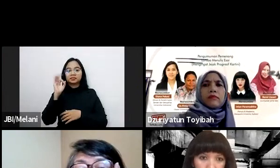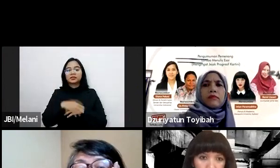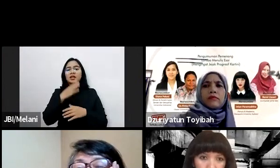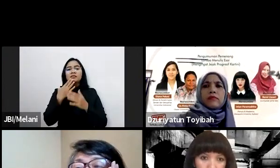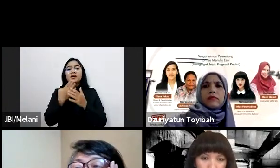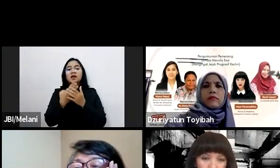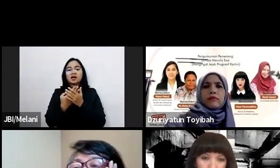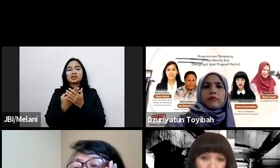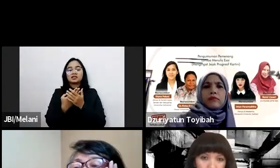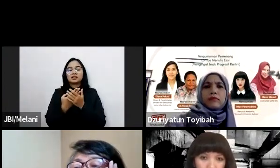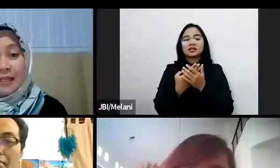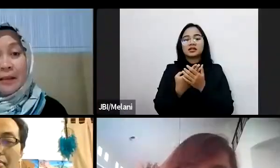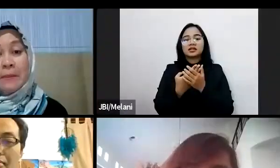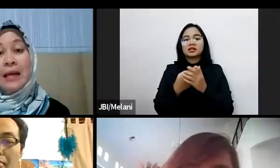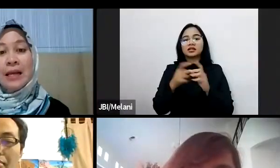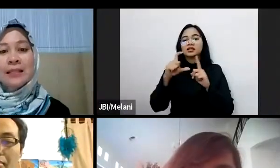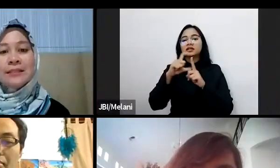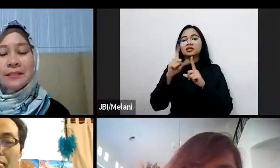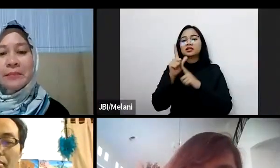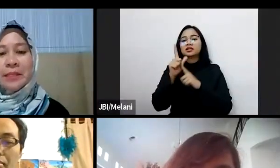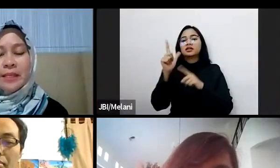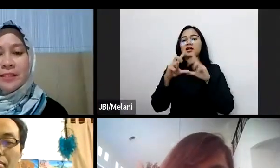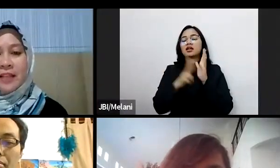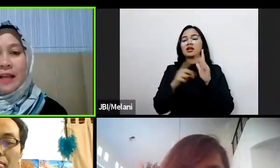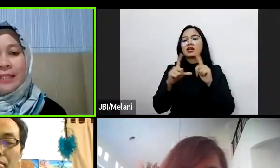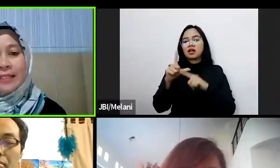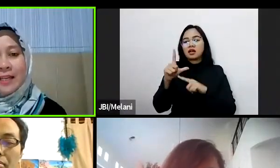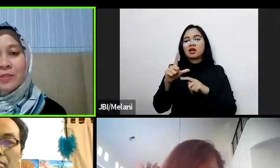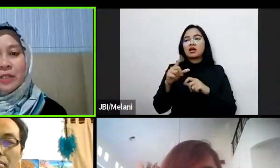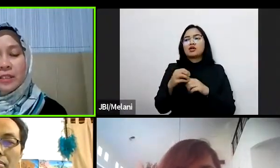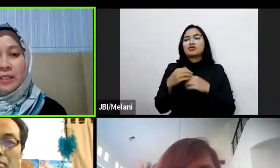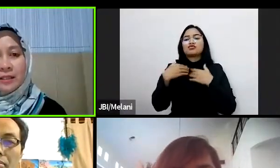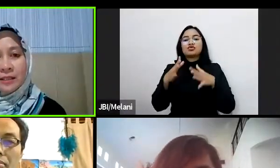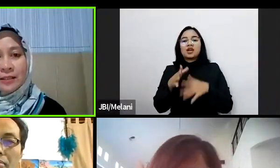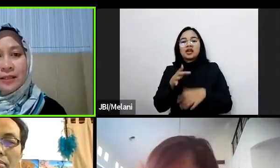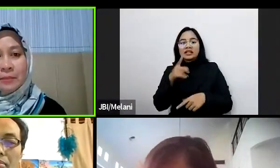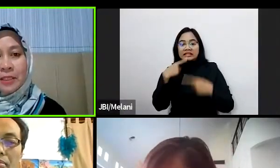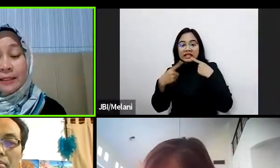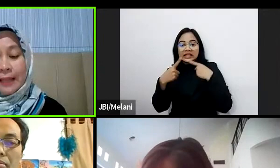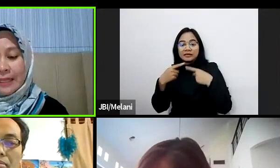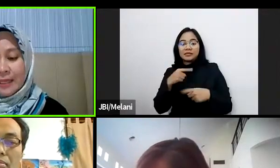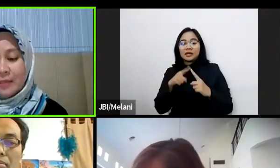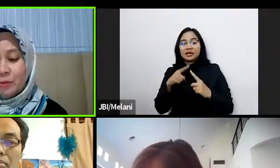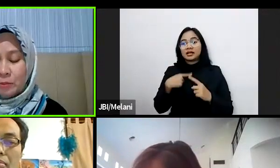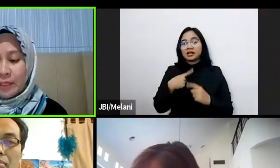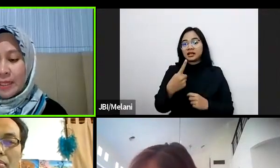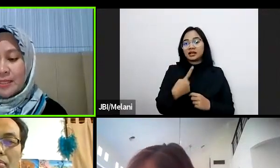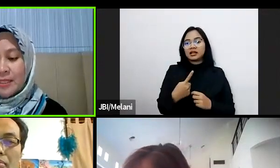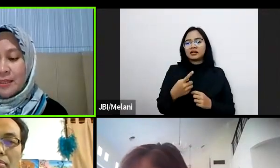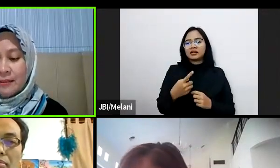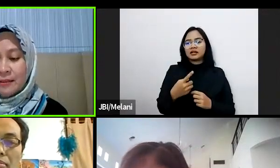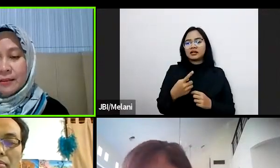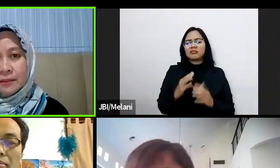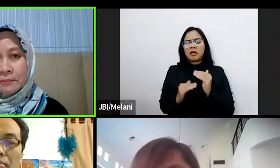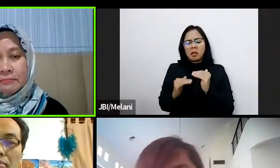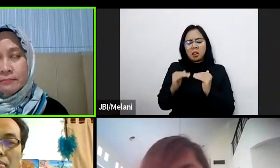Mbak Diana sudah sharing ke kita kenapa Mbak Diana akhirnya juga lebih tertarik ya untuk